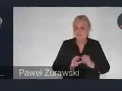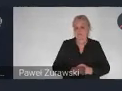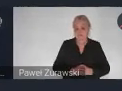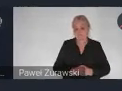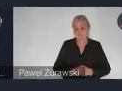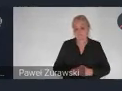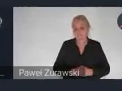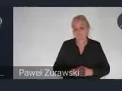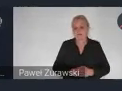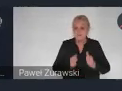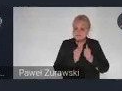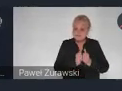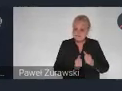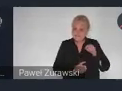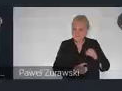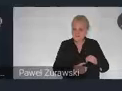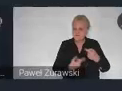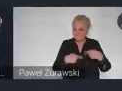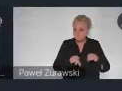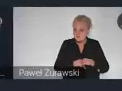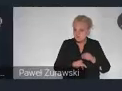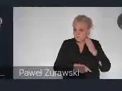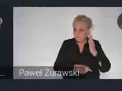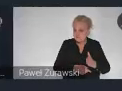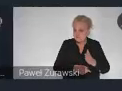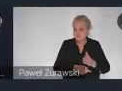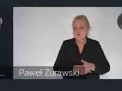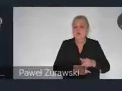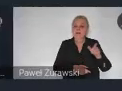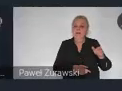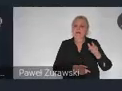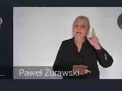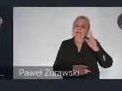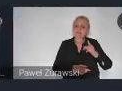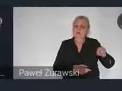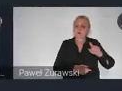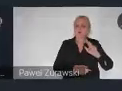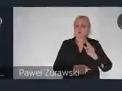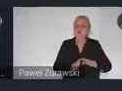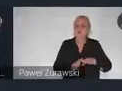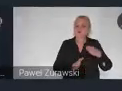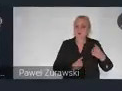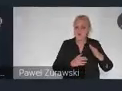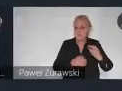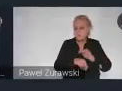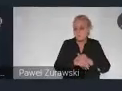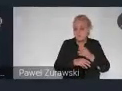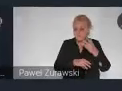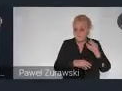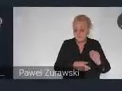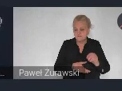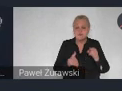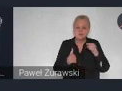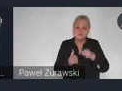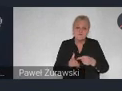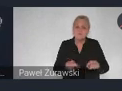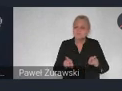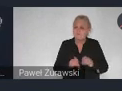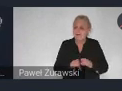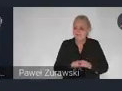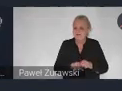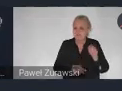czy zadanie będzie realizowane przez podmiot nie będący stroną umowy to również Warto